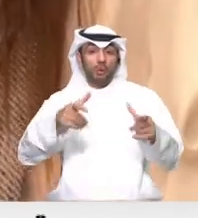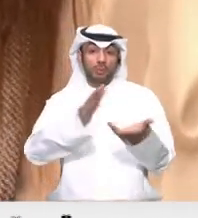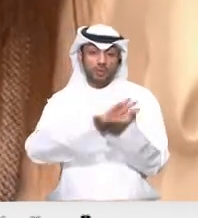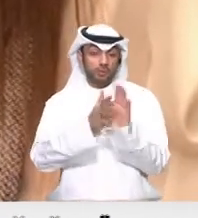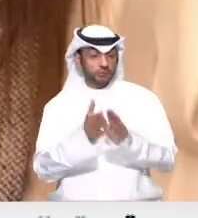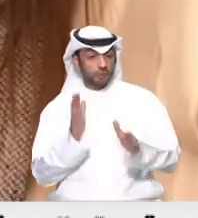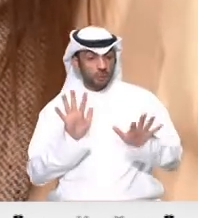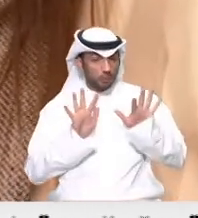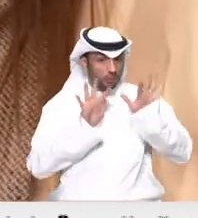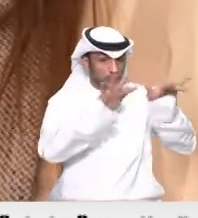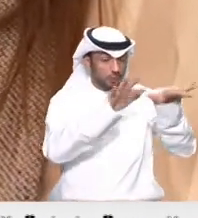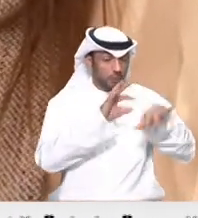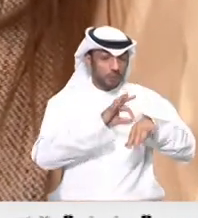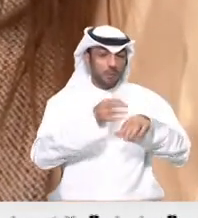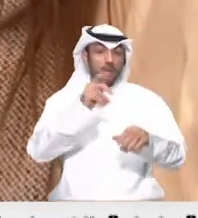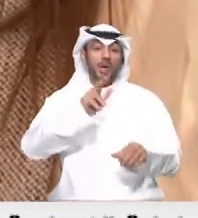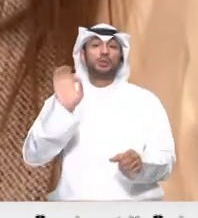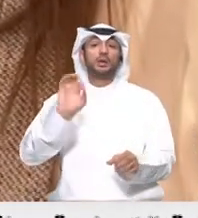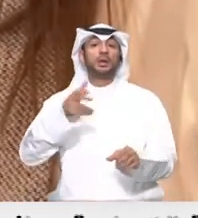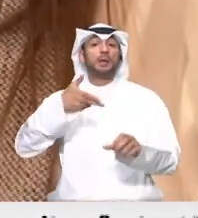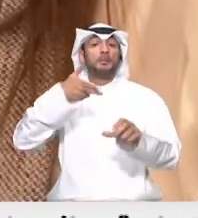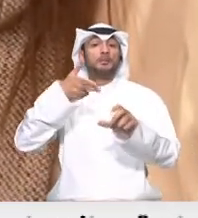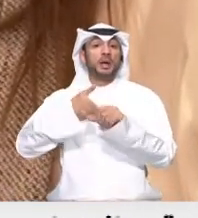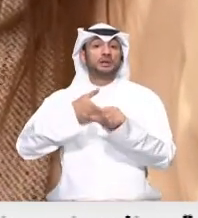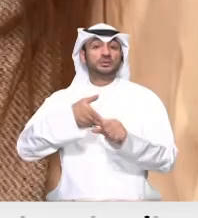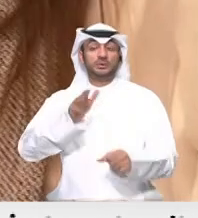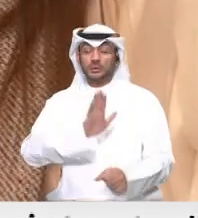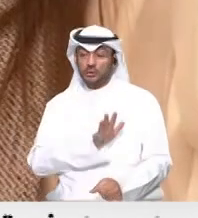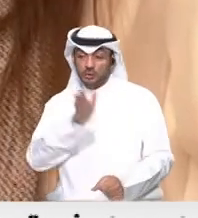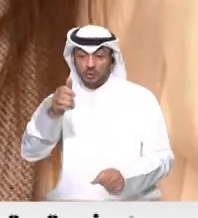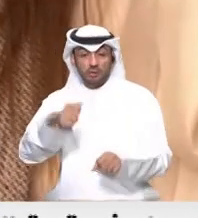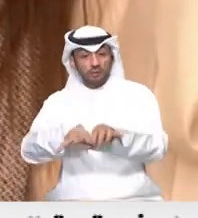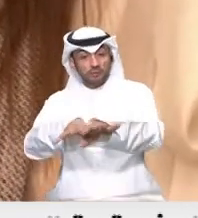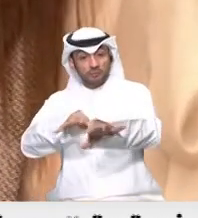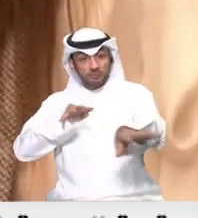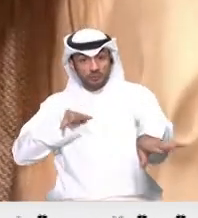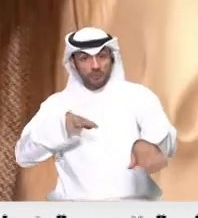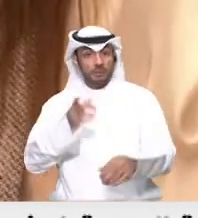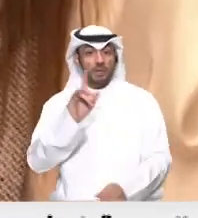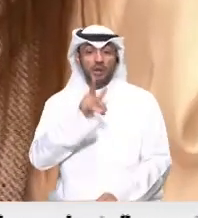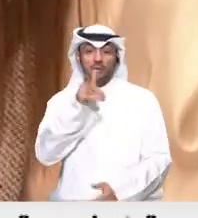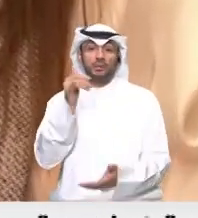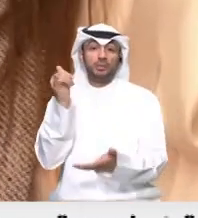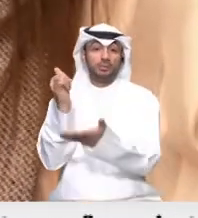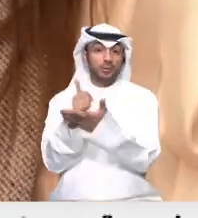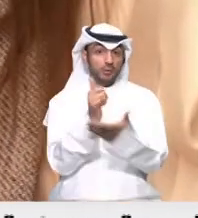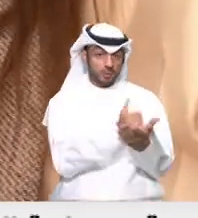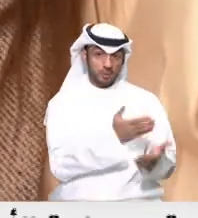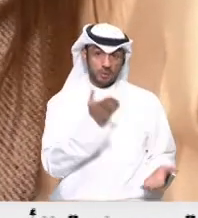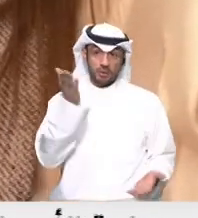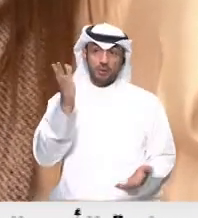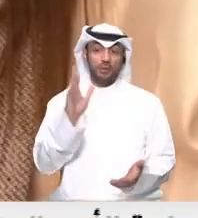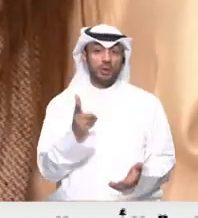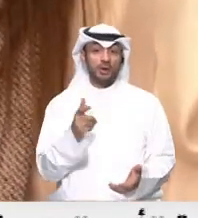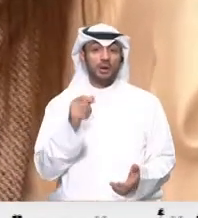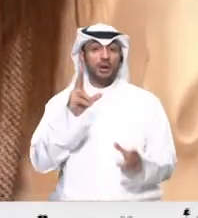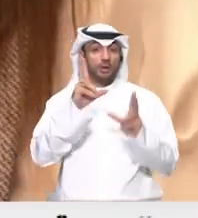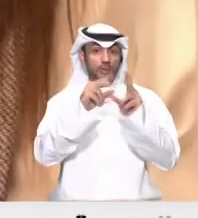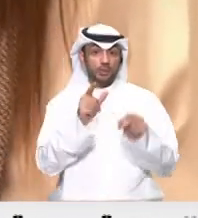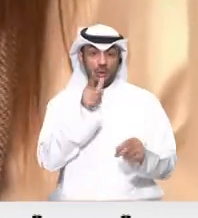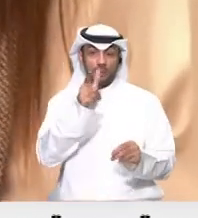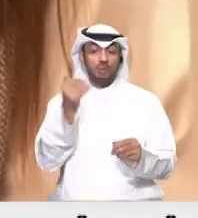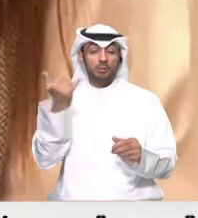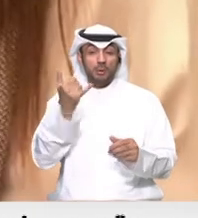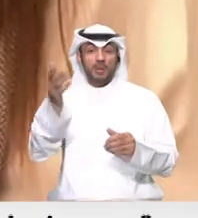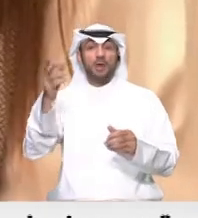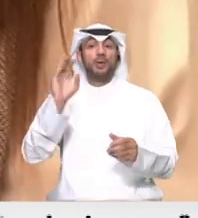الوقود، وهناك أيضا إيعاز من السلطات اللبنانية بفتح بعض المدارس